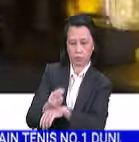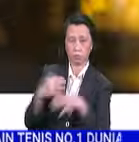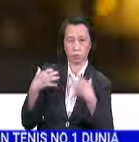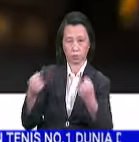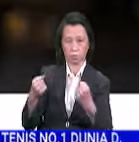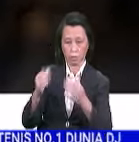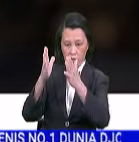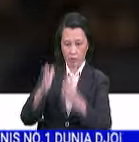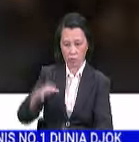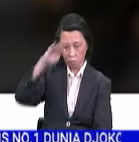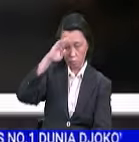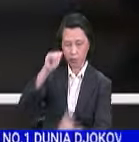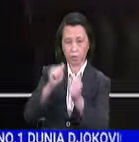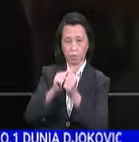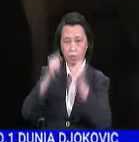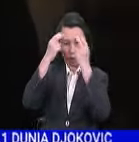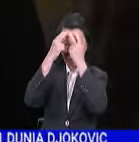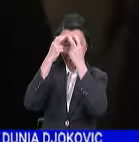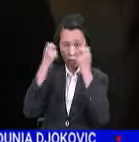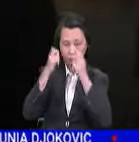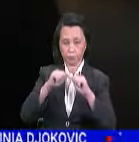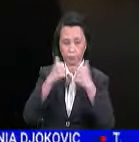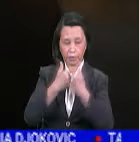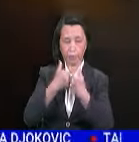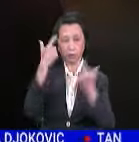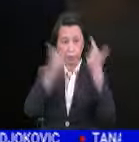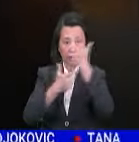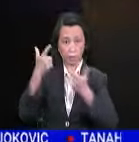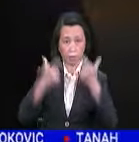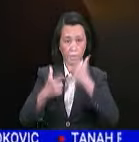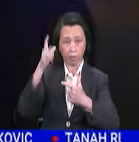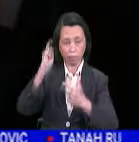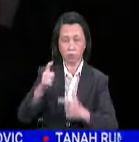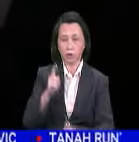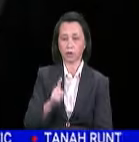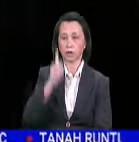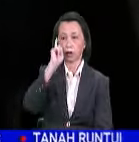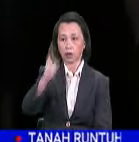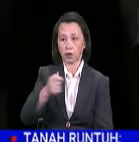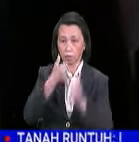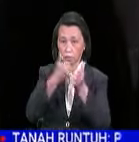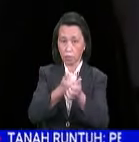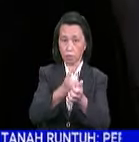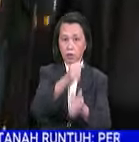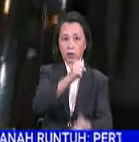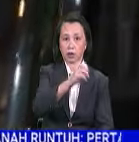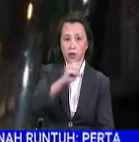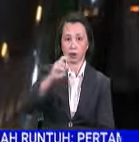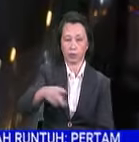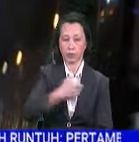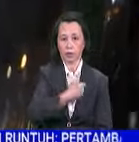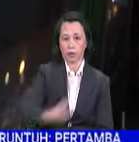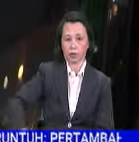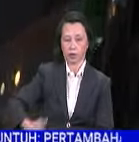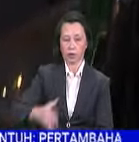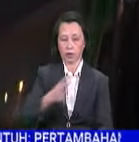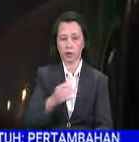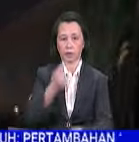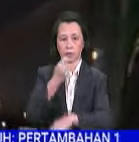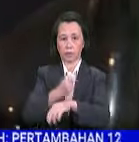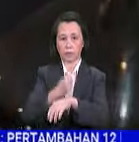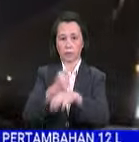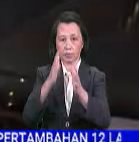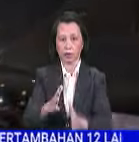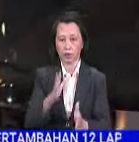kesihatan jemaah umrah di Arab Saudi. Agensi pelancongan juga perlu memastikan pematuhan SOP umrah oleh jemaah dan petugas